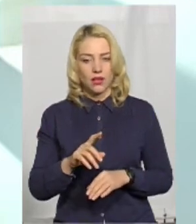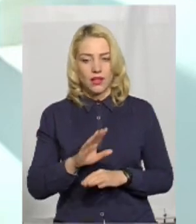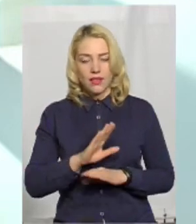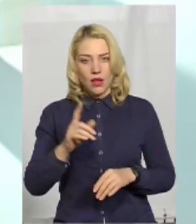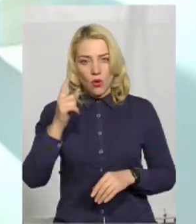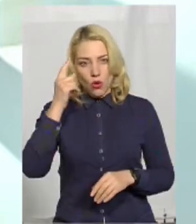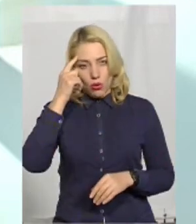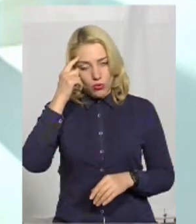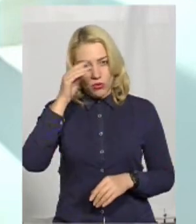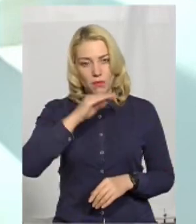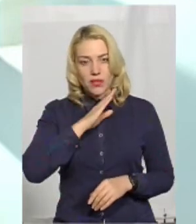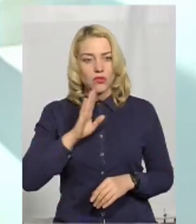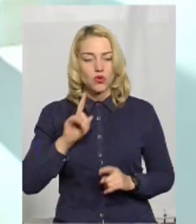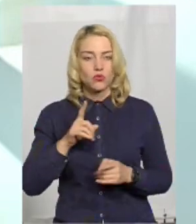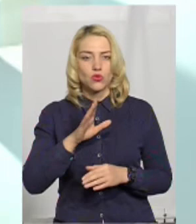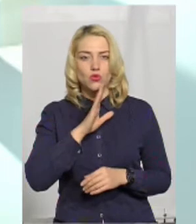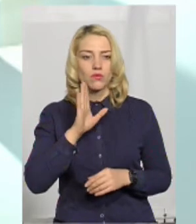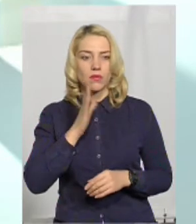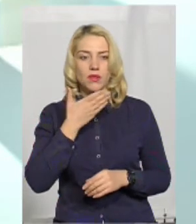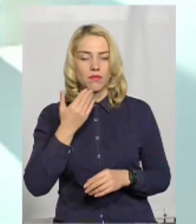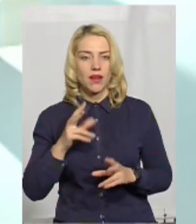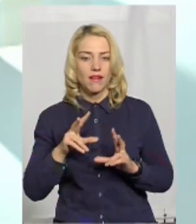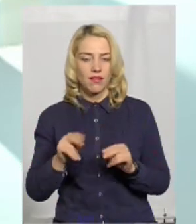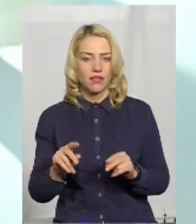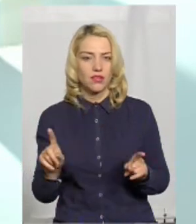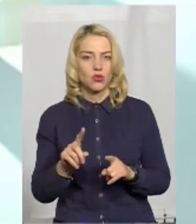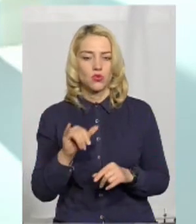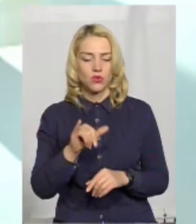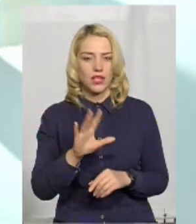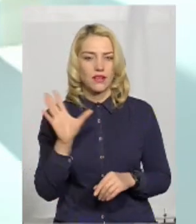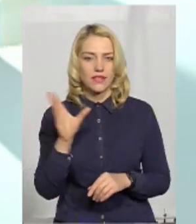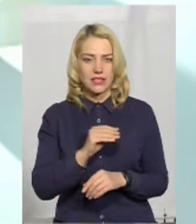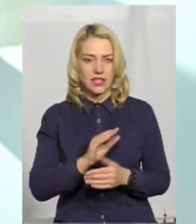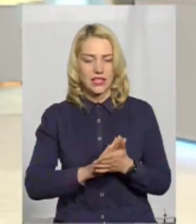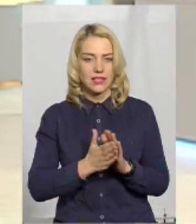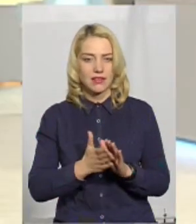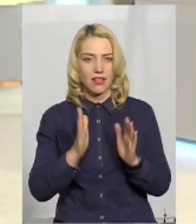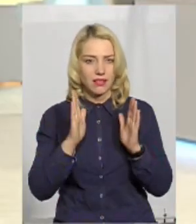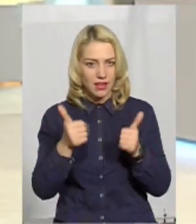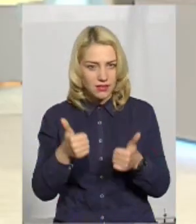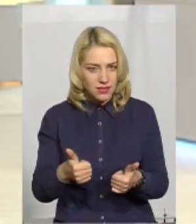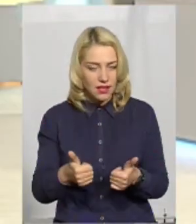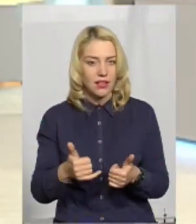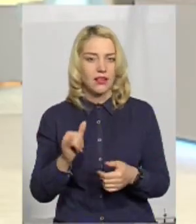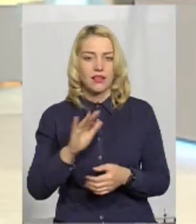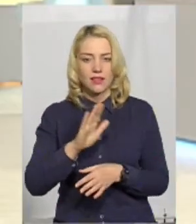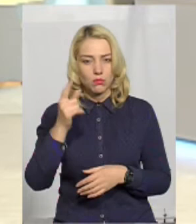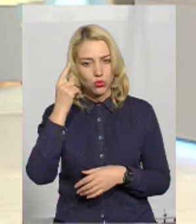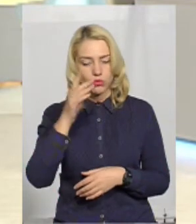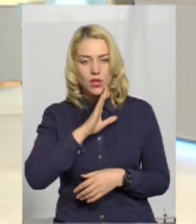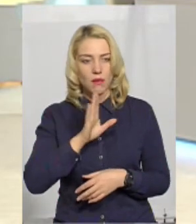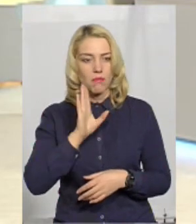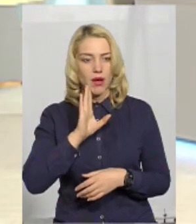батьківство, тому що нема у мами гарантії, що в неї все складеться, тому що не